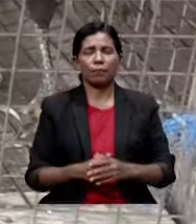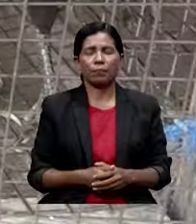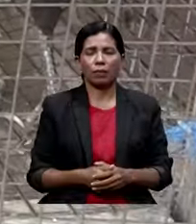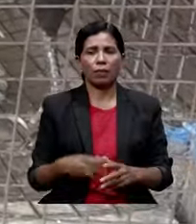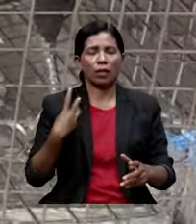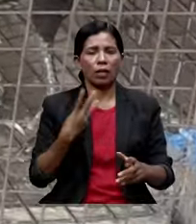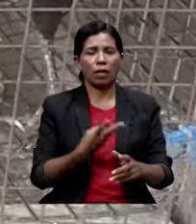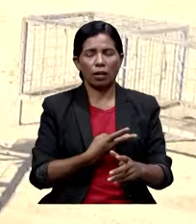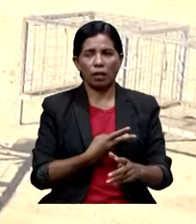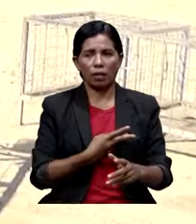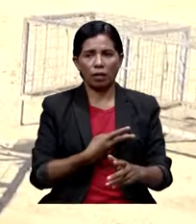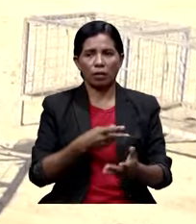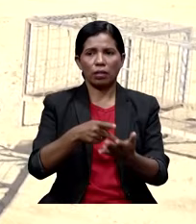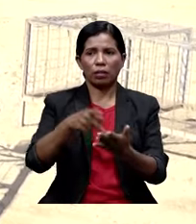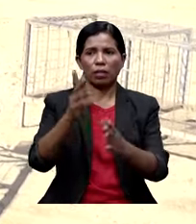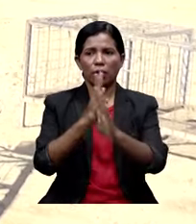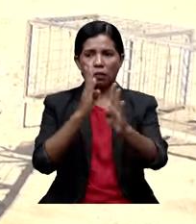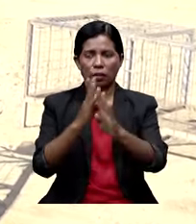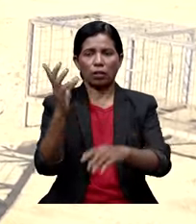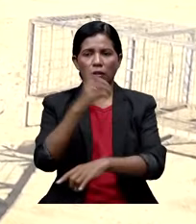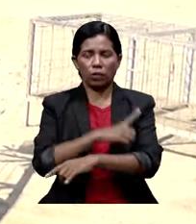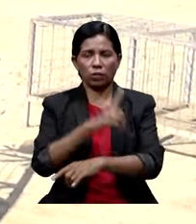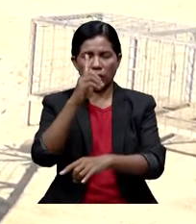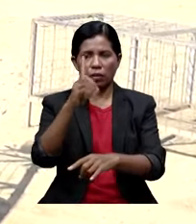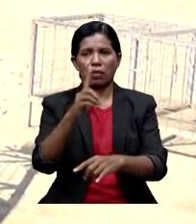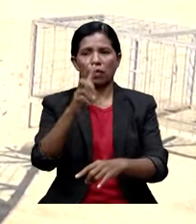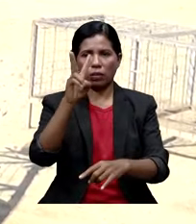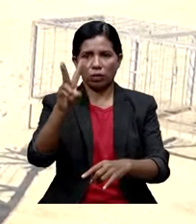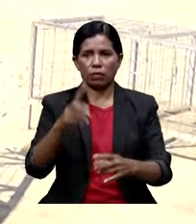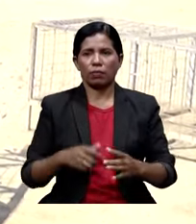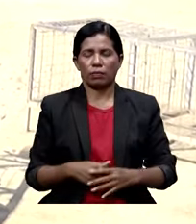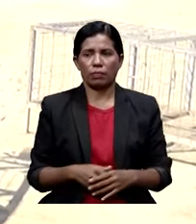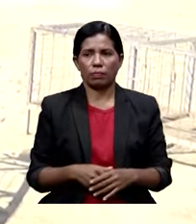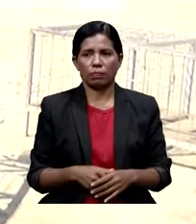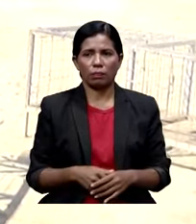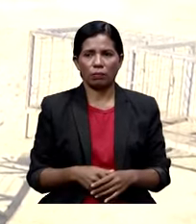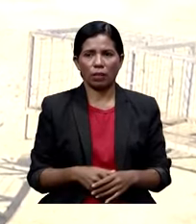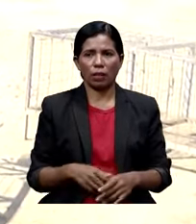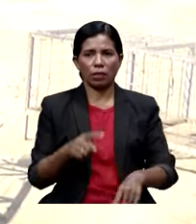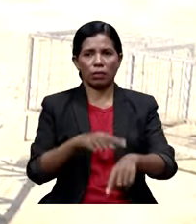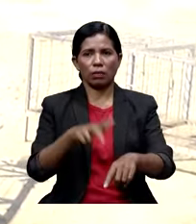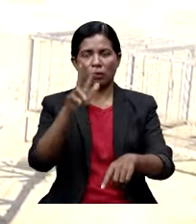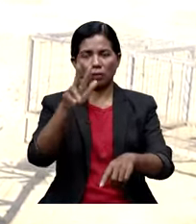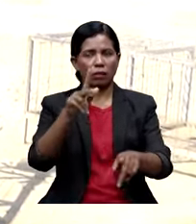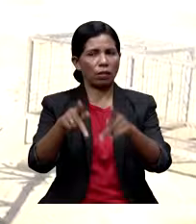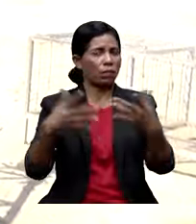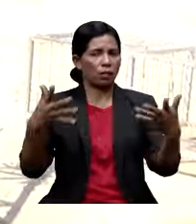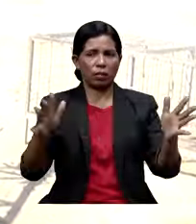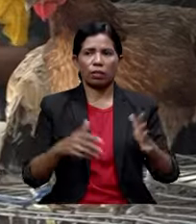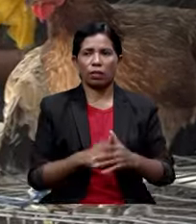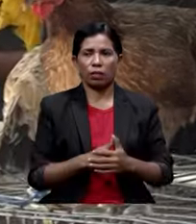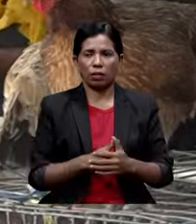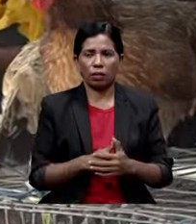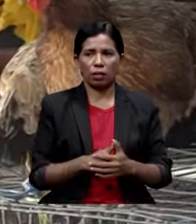maso asa selu bemo daroma loro ida rua ida ne dit. Tukutu loan sana ema laiha ona ansa.